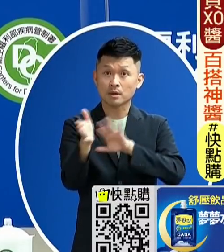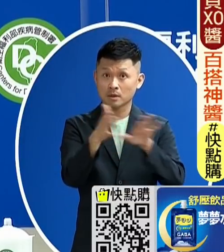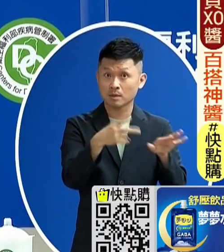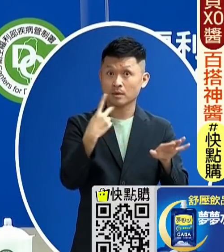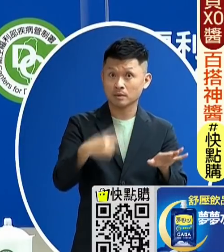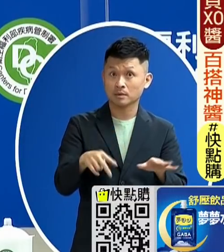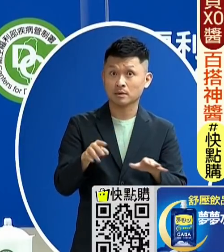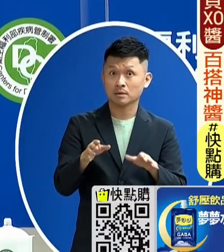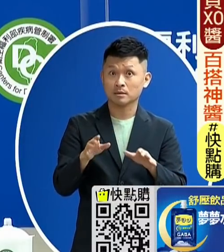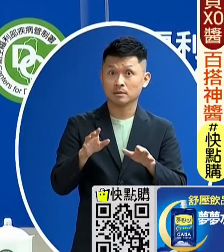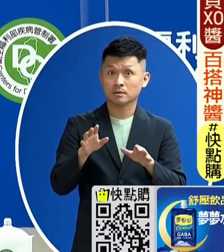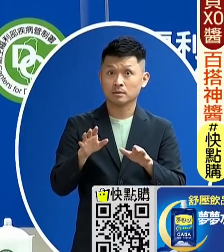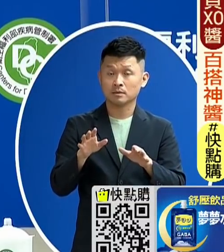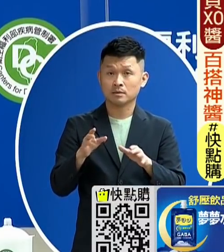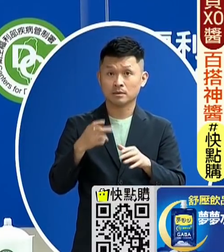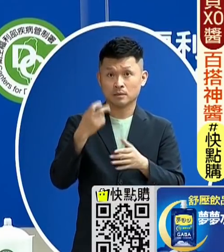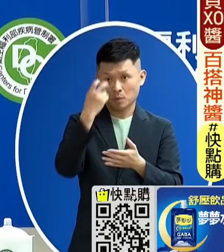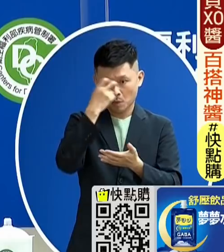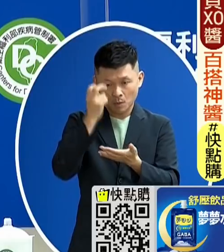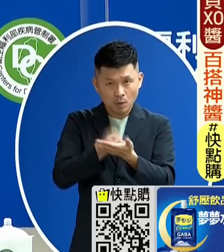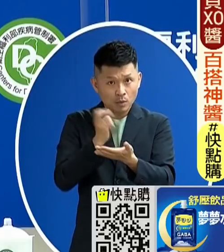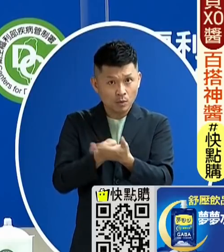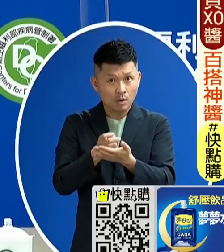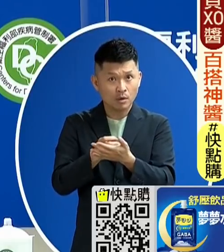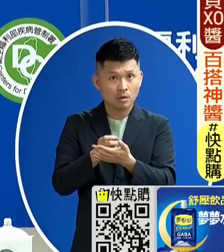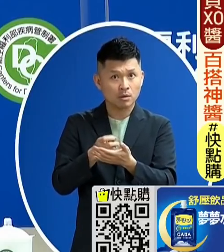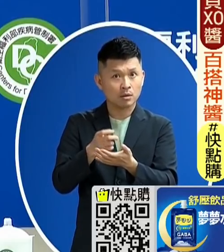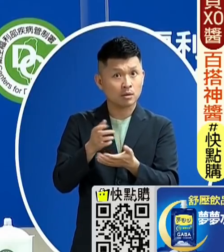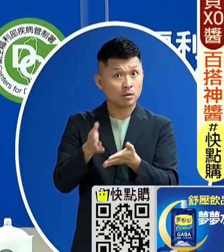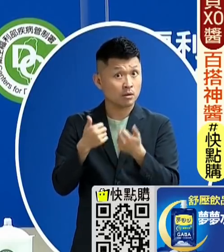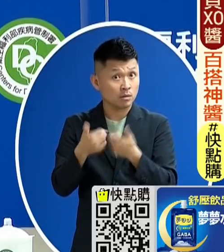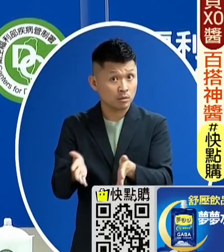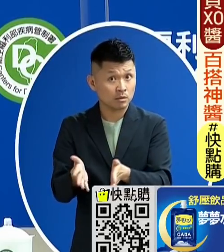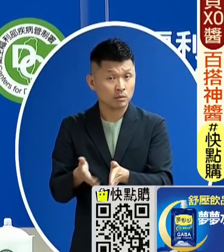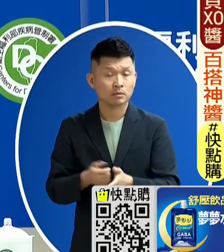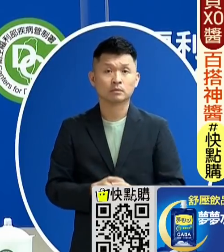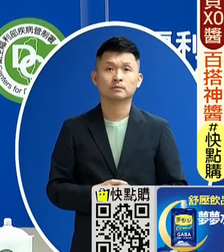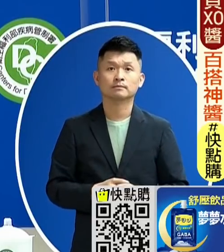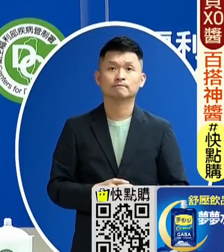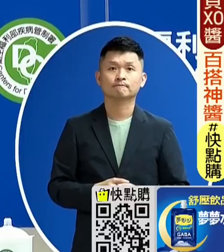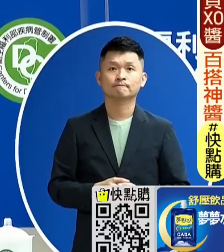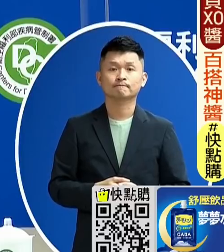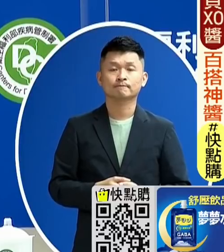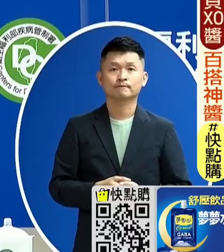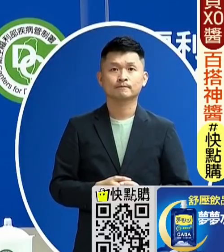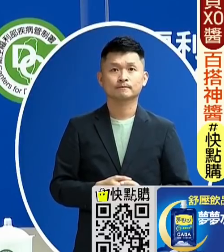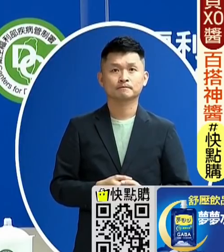现在要加强一些的管理啦。那在这个情况下，我们